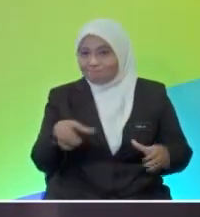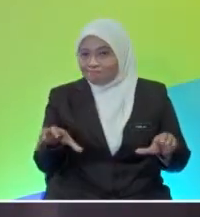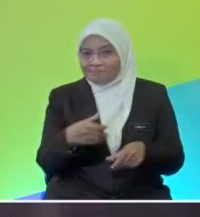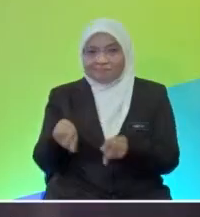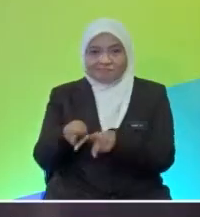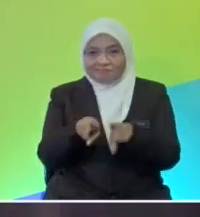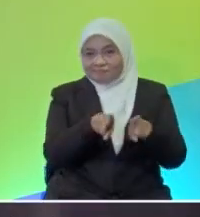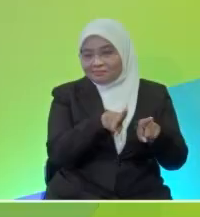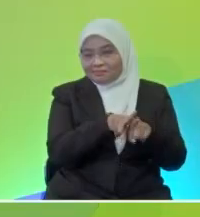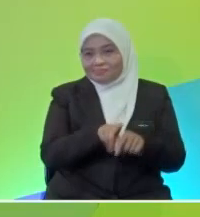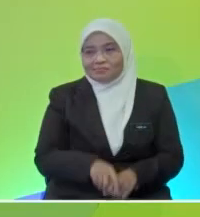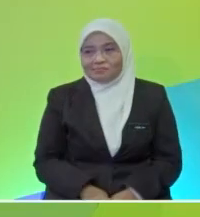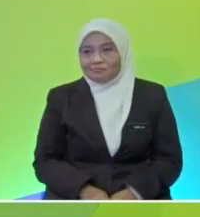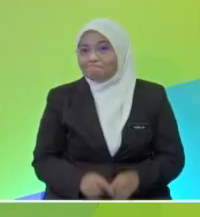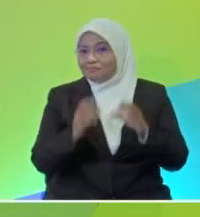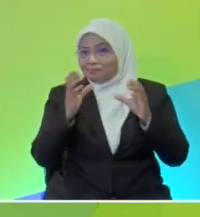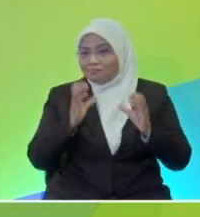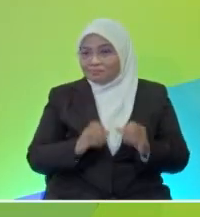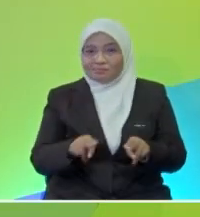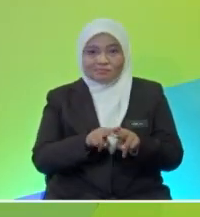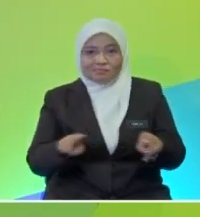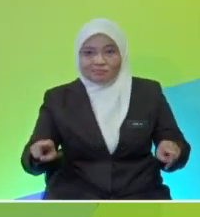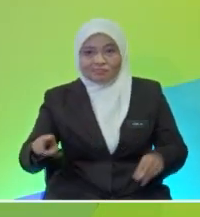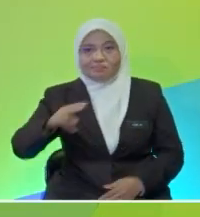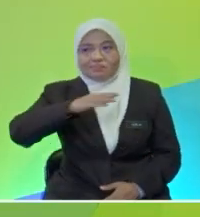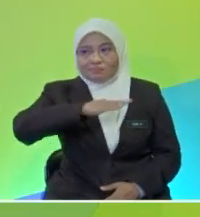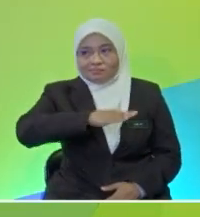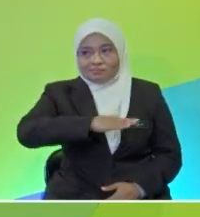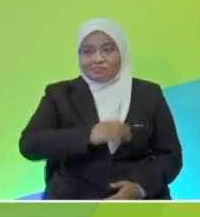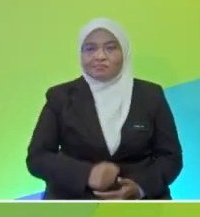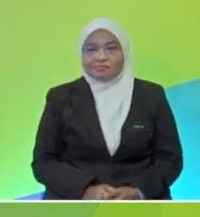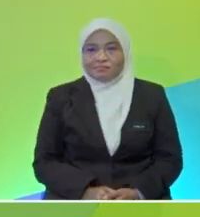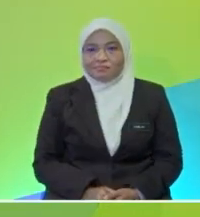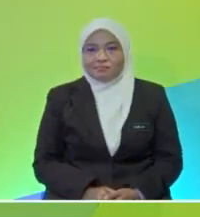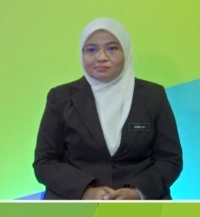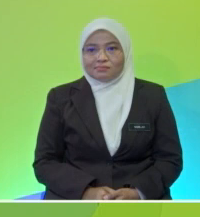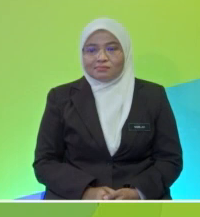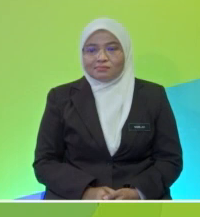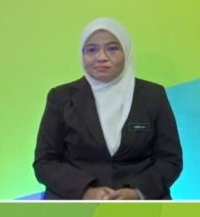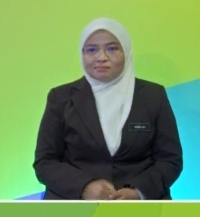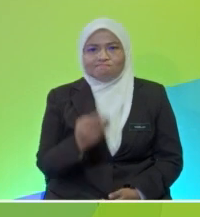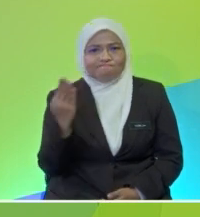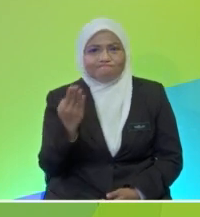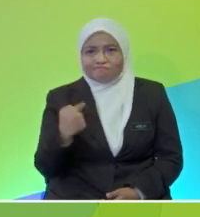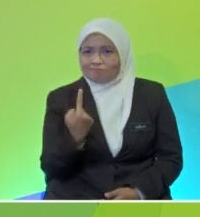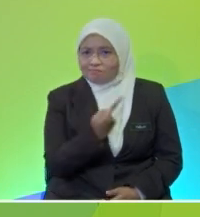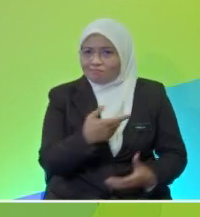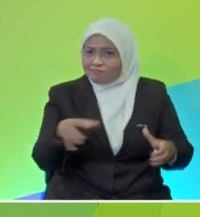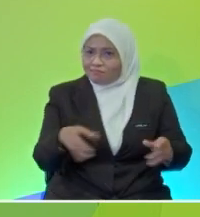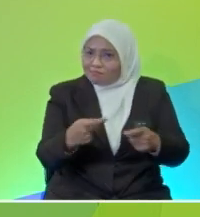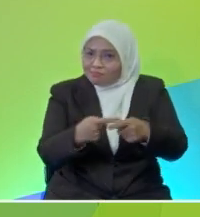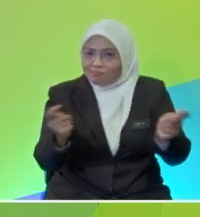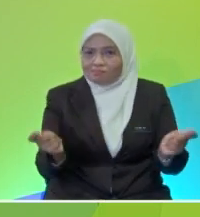ini adalah kaki juga ikut Trabas yang pertama hubungan kaidah bearing ini kita buat di tapok pagi hari ini